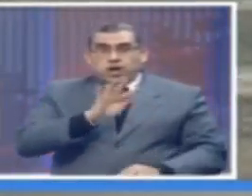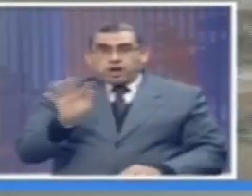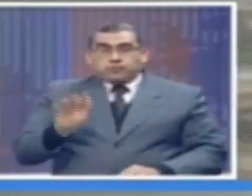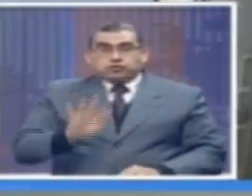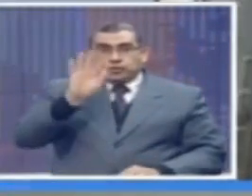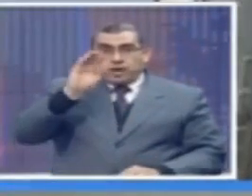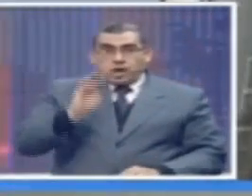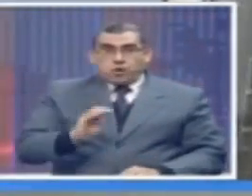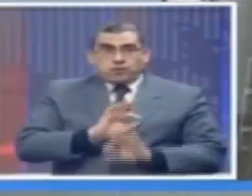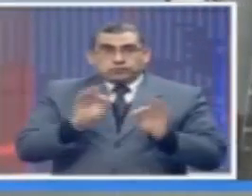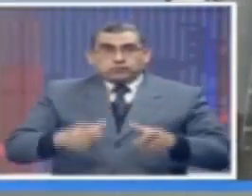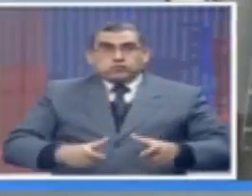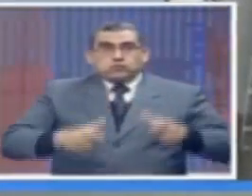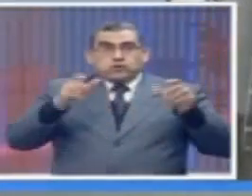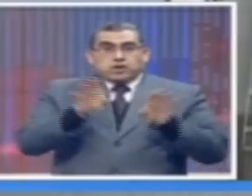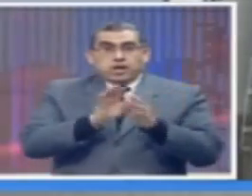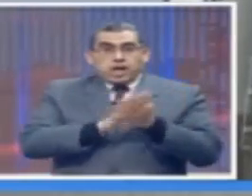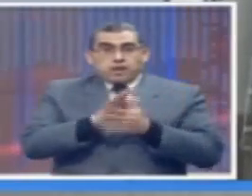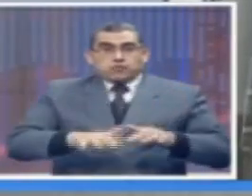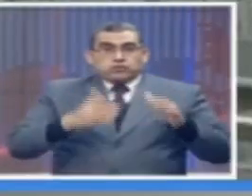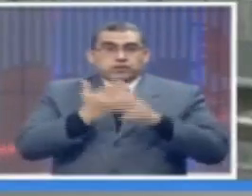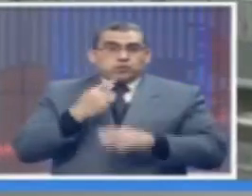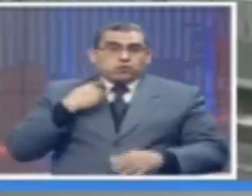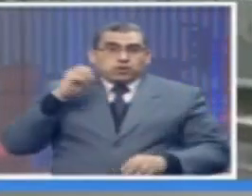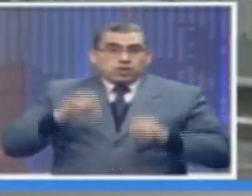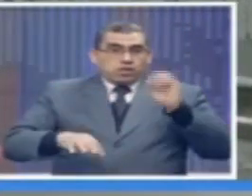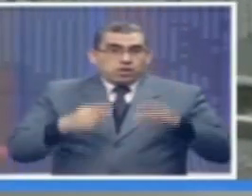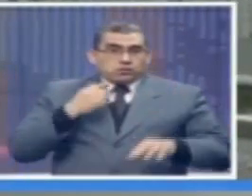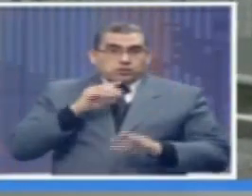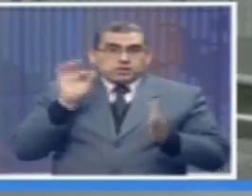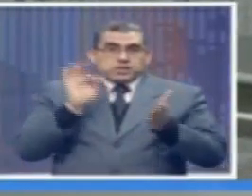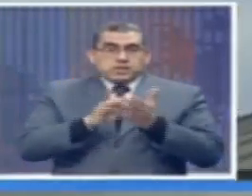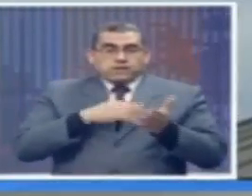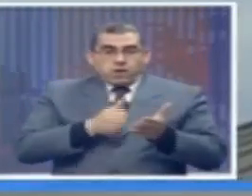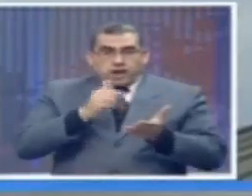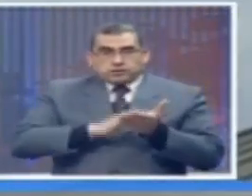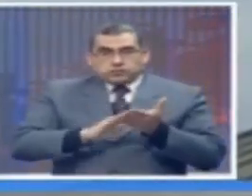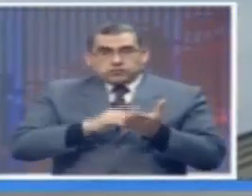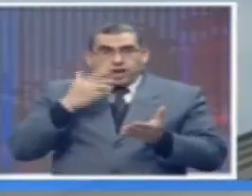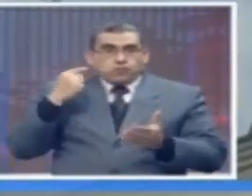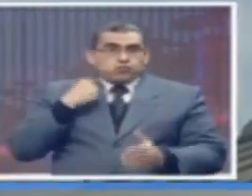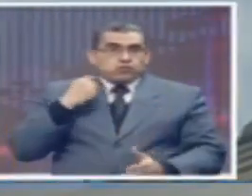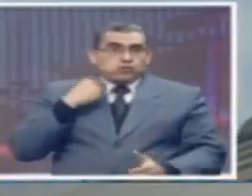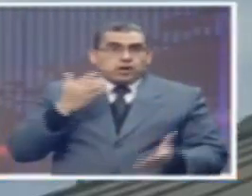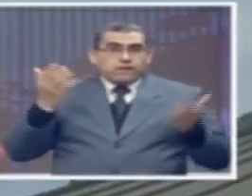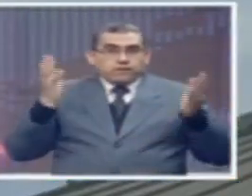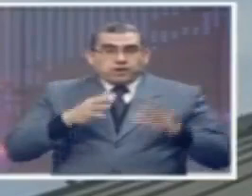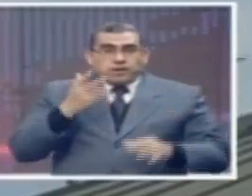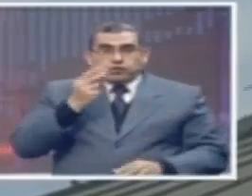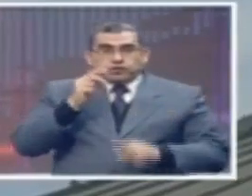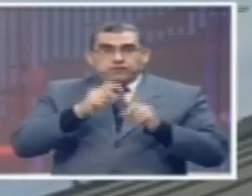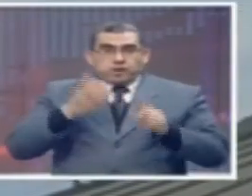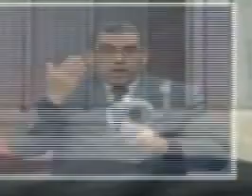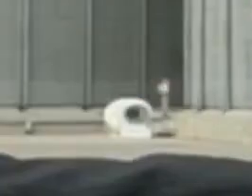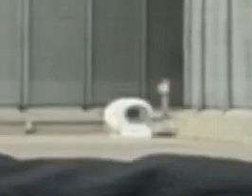وجنوبا لحفظ الأقماح والوصول بنسب الفاقد بالقمح إلى الصفر بعد أن كانت نسب الفاقد به تصل إلى